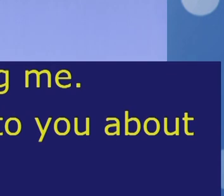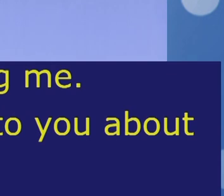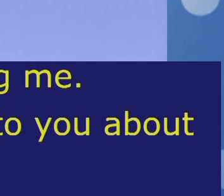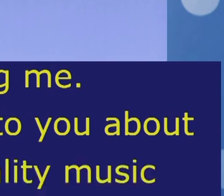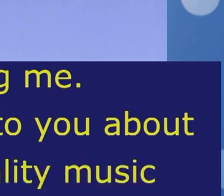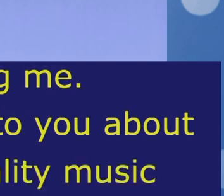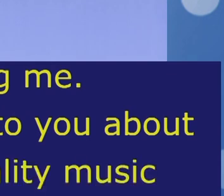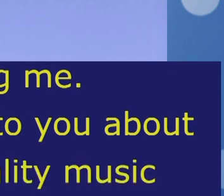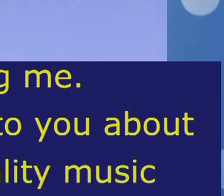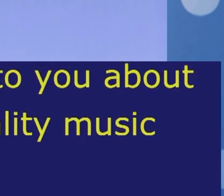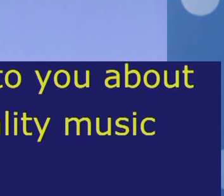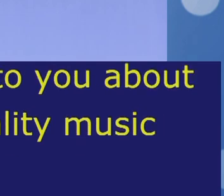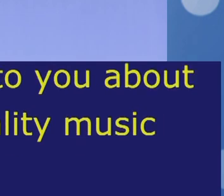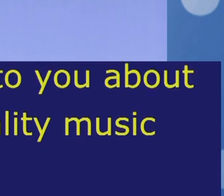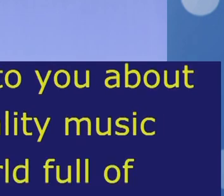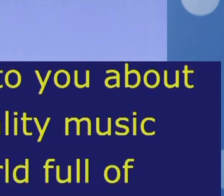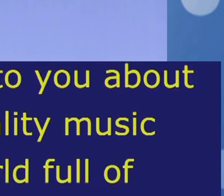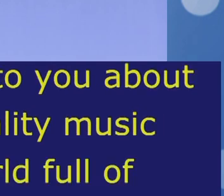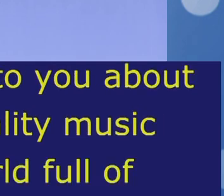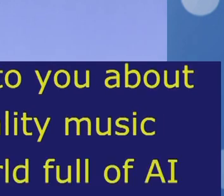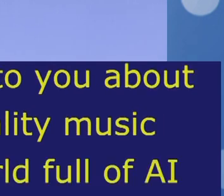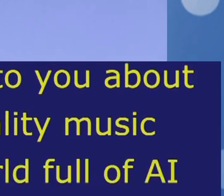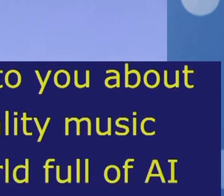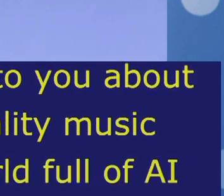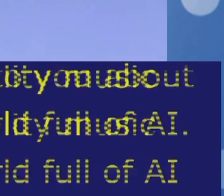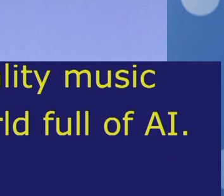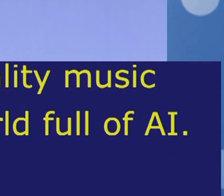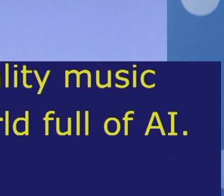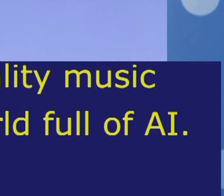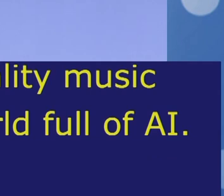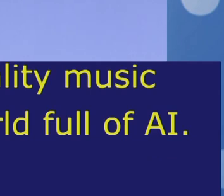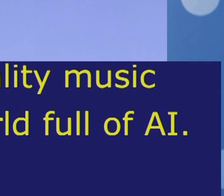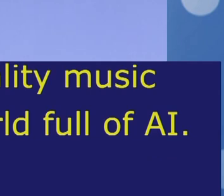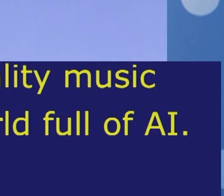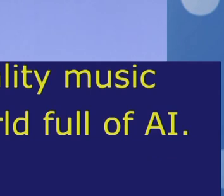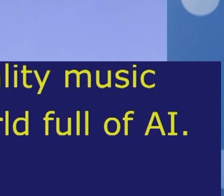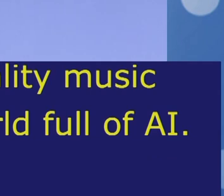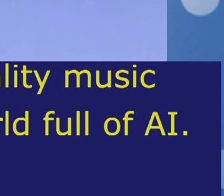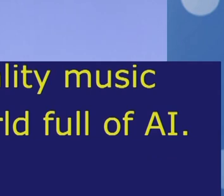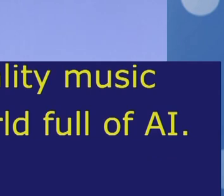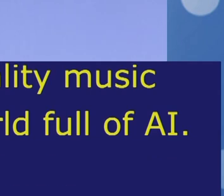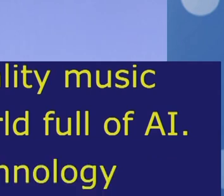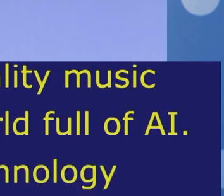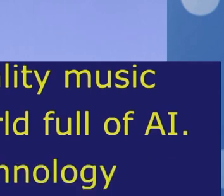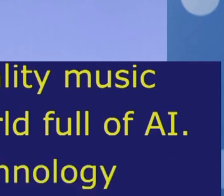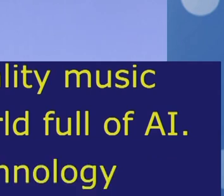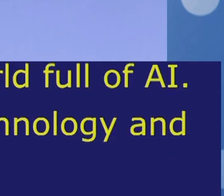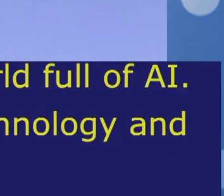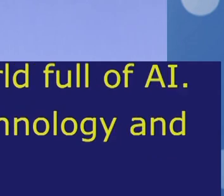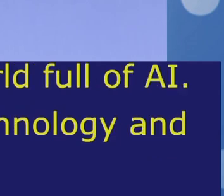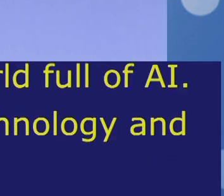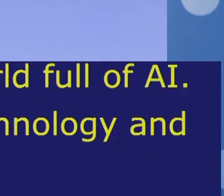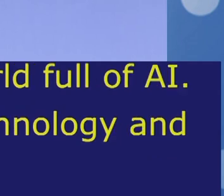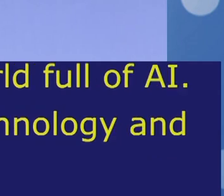高兴高质量的音乐和音乐教育是多么重要，而且是对于人工智能